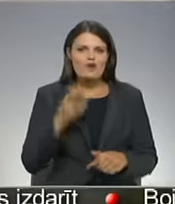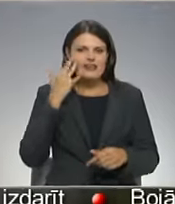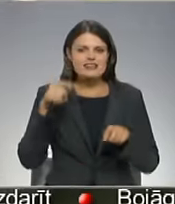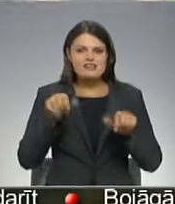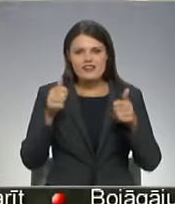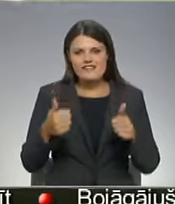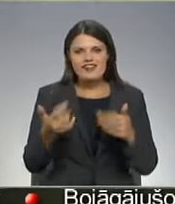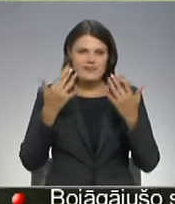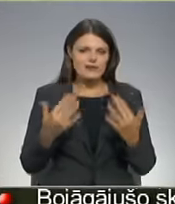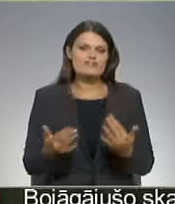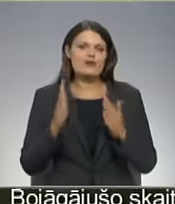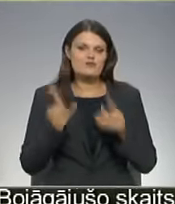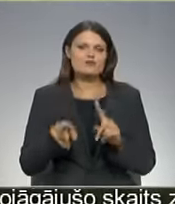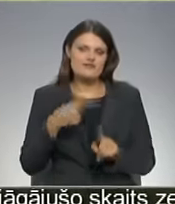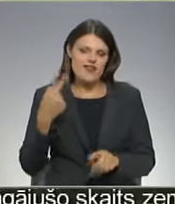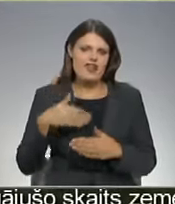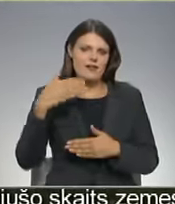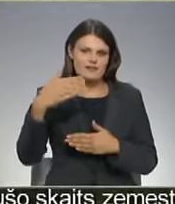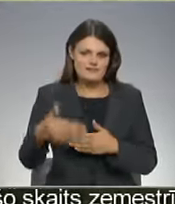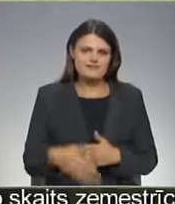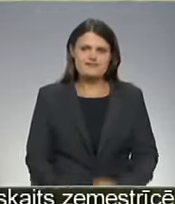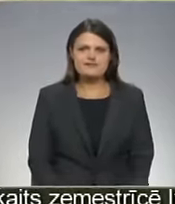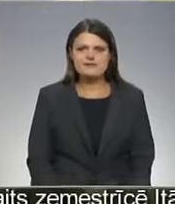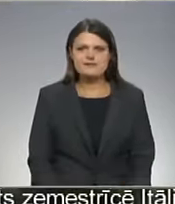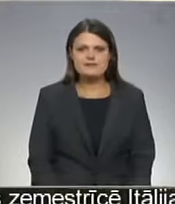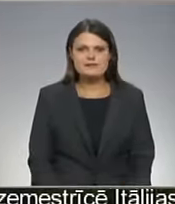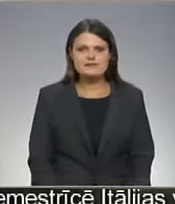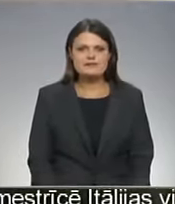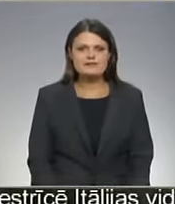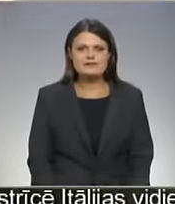pasākums niķeru pagalmā nav pēdējo reizi. Sandra Zariņa, Kārlis Kumsārs, Vidzemes televīzija.